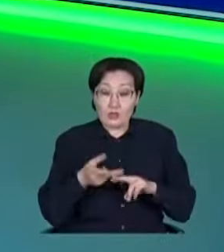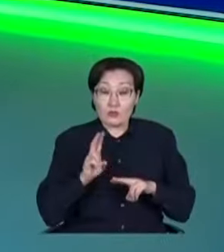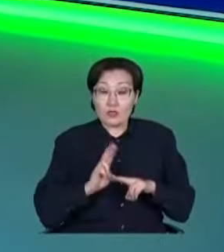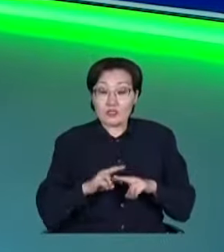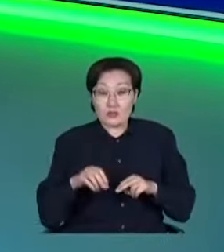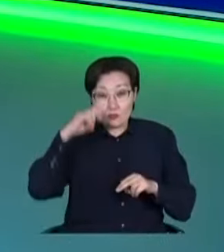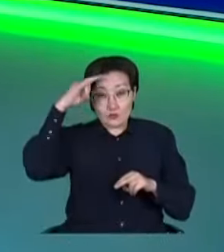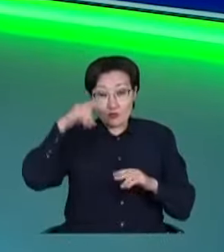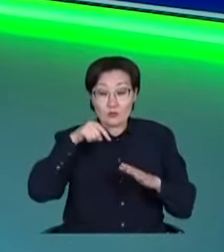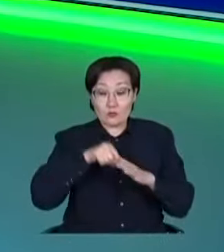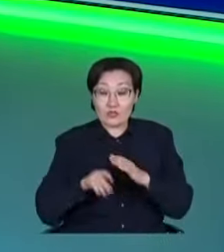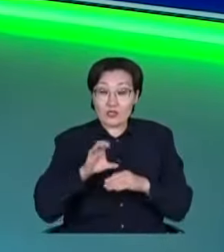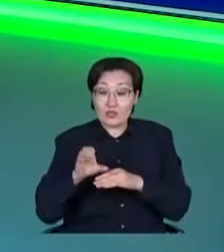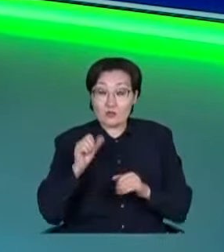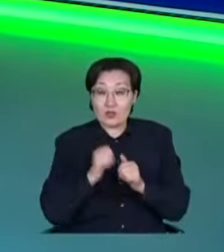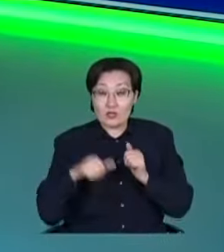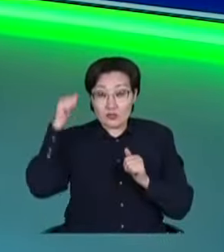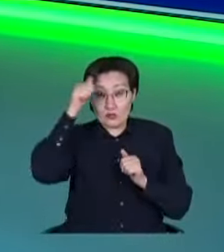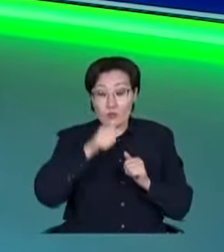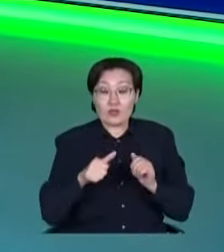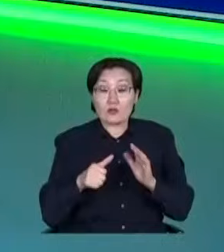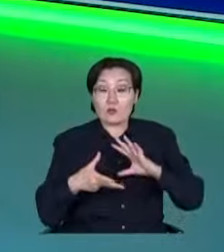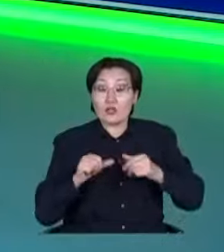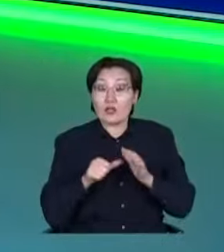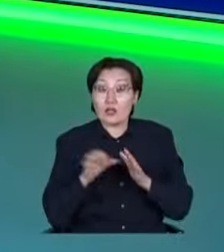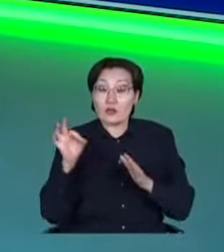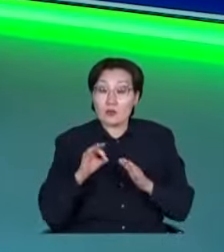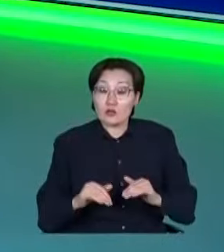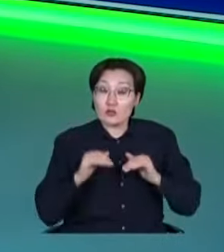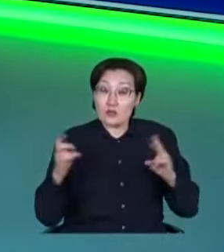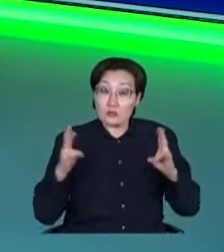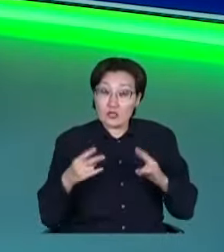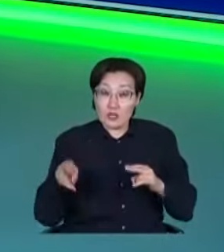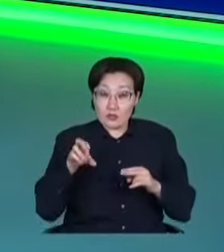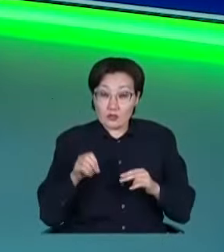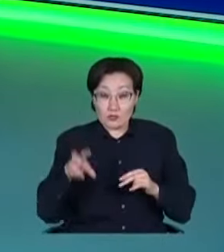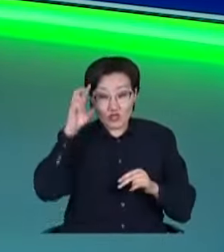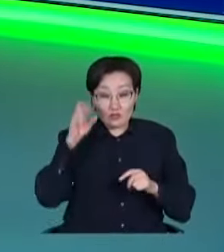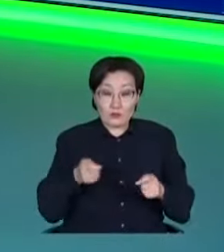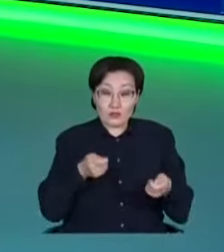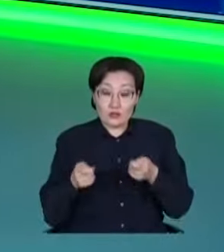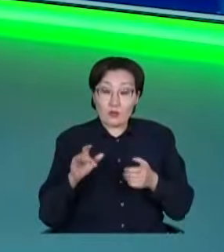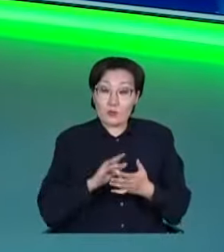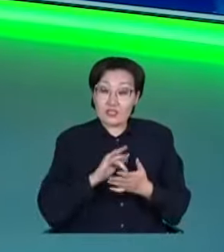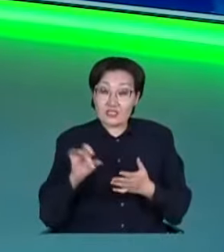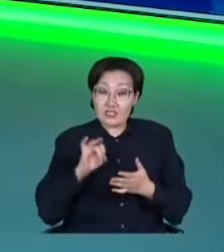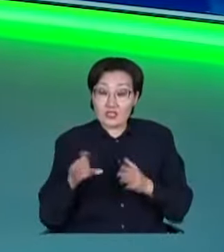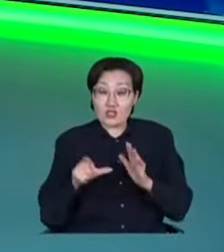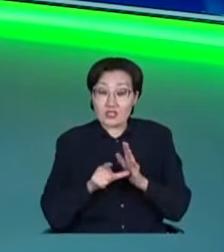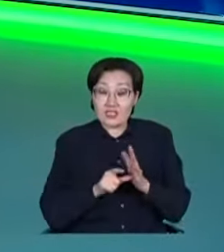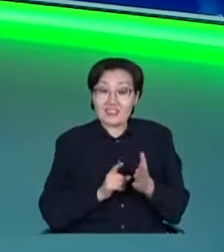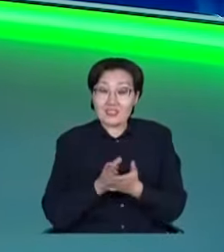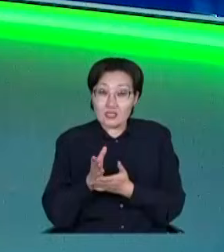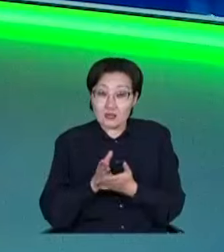еліміздің жалпы ішкі өнімі жыл сайын кемінде 6%-ға өсіп отыруы керек. Сонымен қатар мемлекет басшысы бюджет және салық